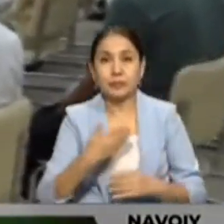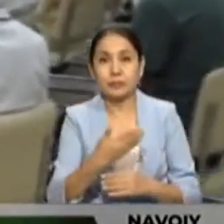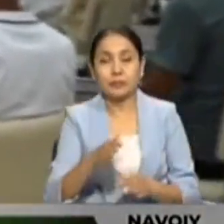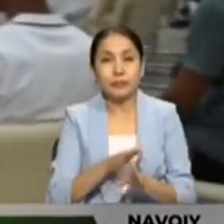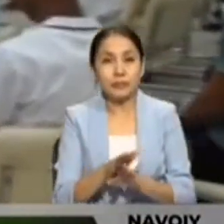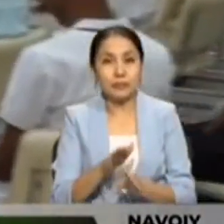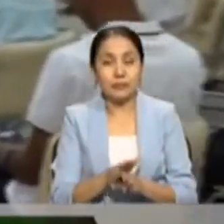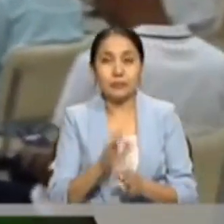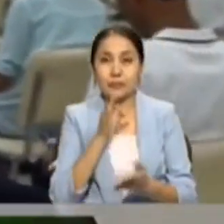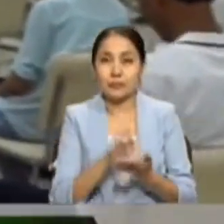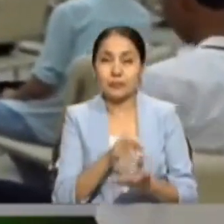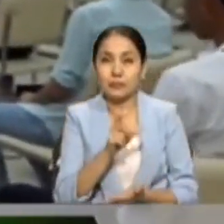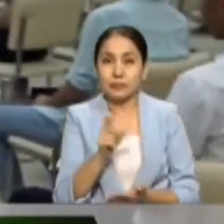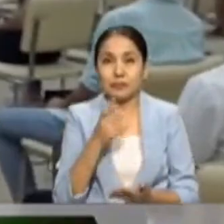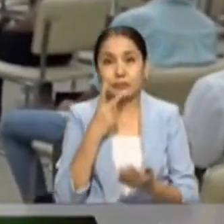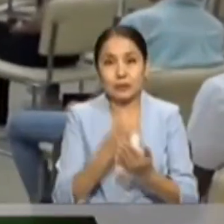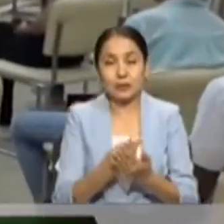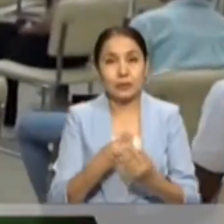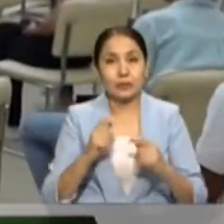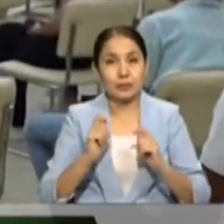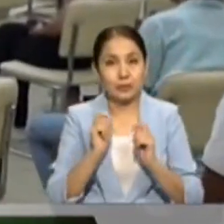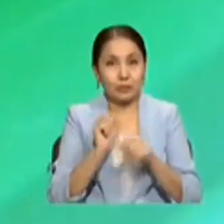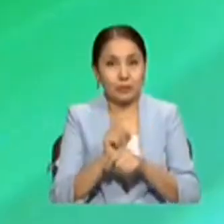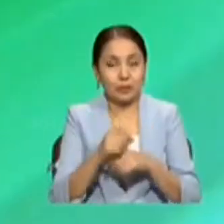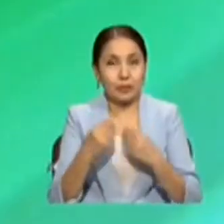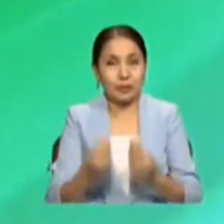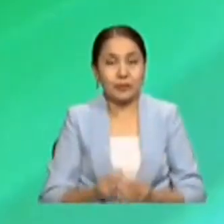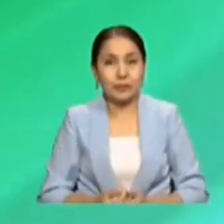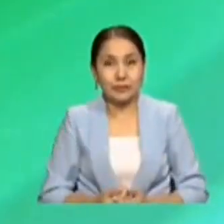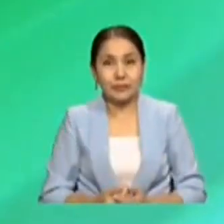ijro etish uchun mas'ullarga ko'rsatma va topshiriqlar berildi.